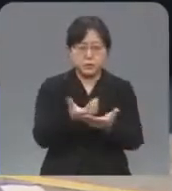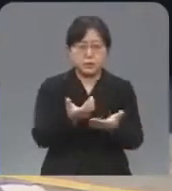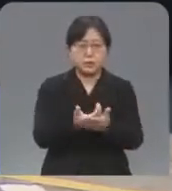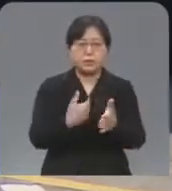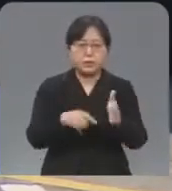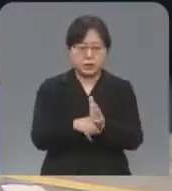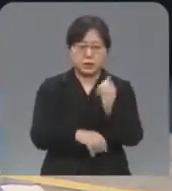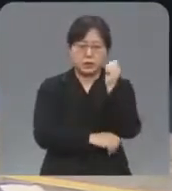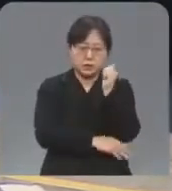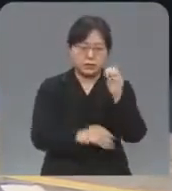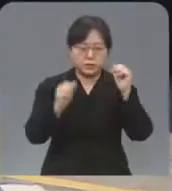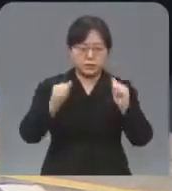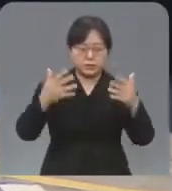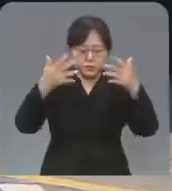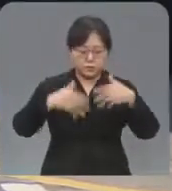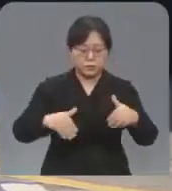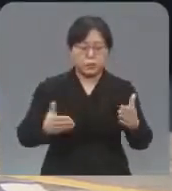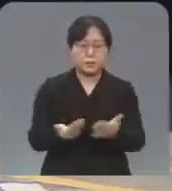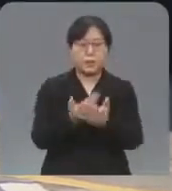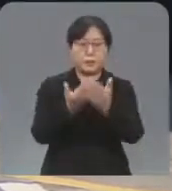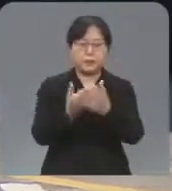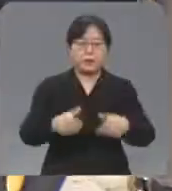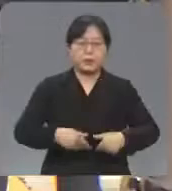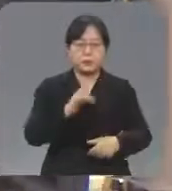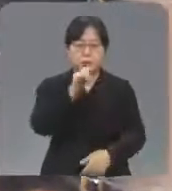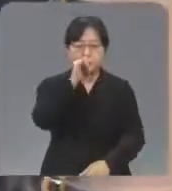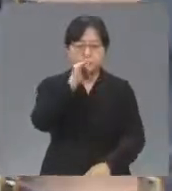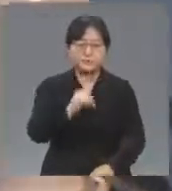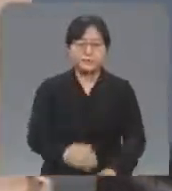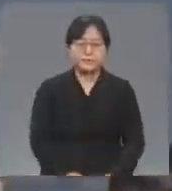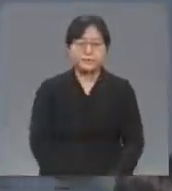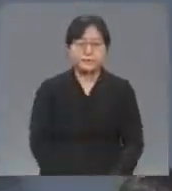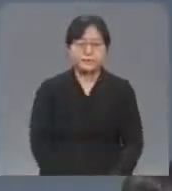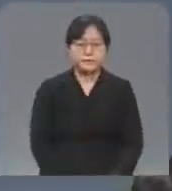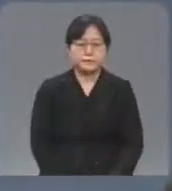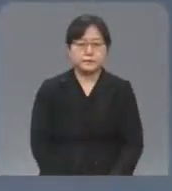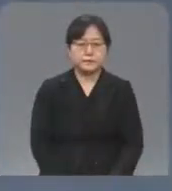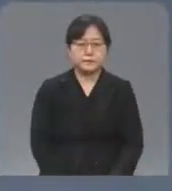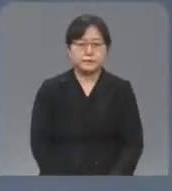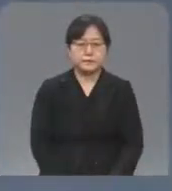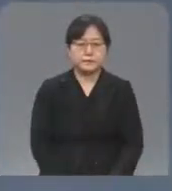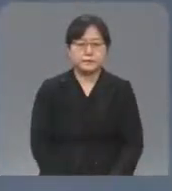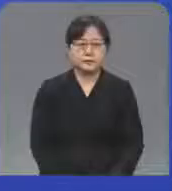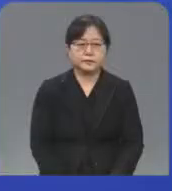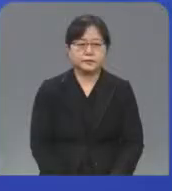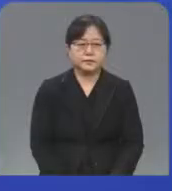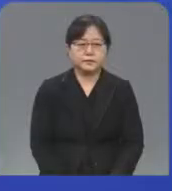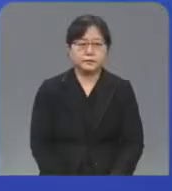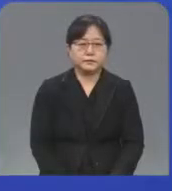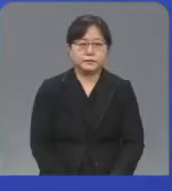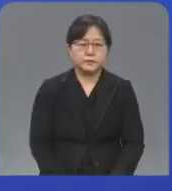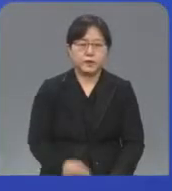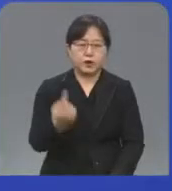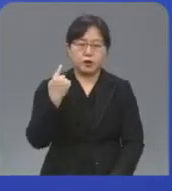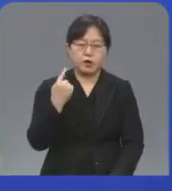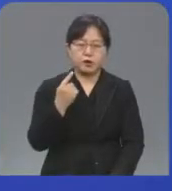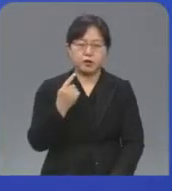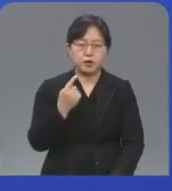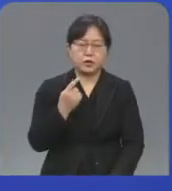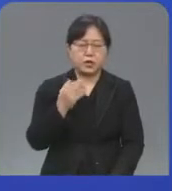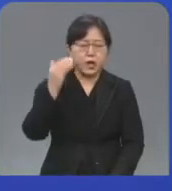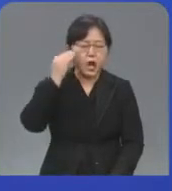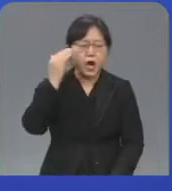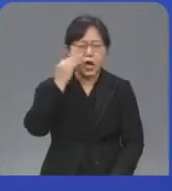기반 시설과 정주 여건 향상 등의 노력이 필요하다고 지적했습니다. 어제 순수